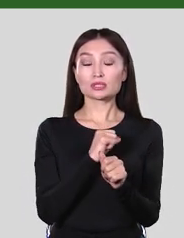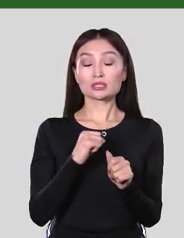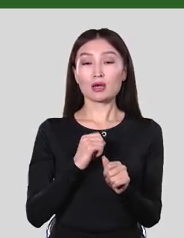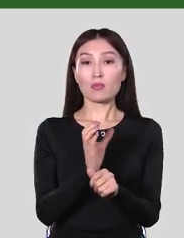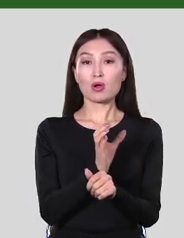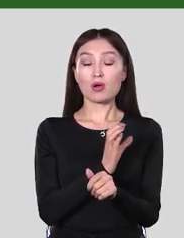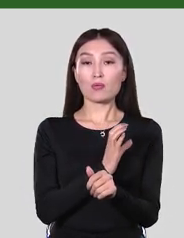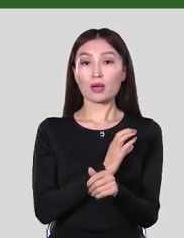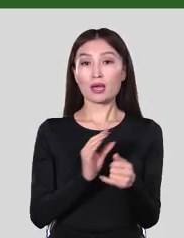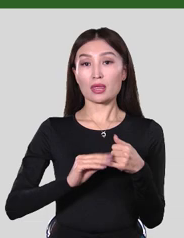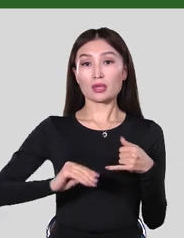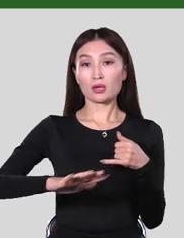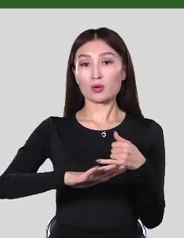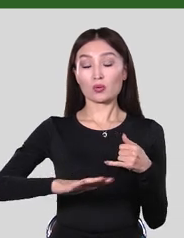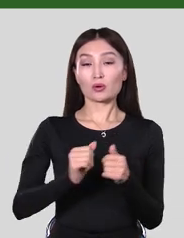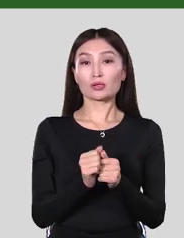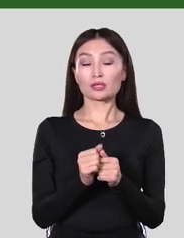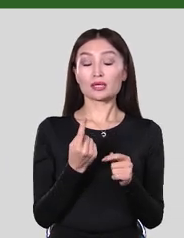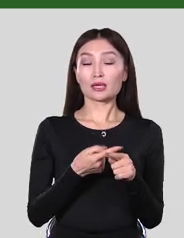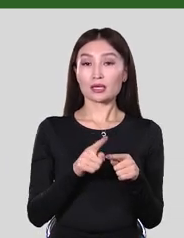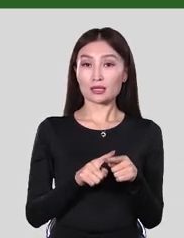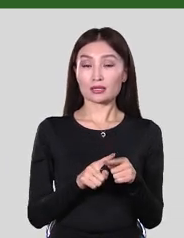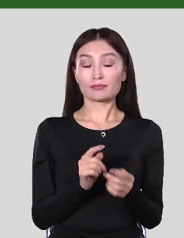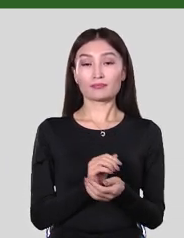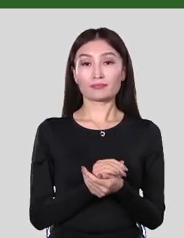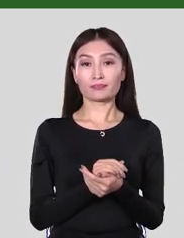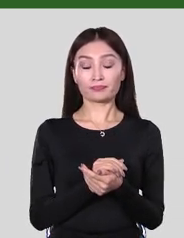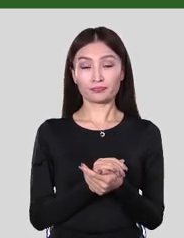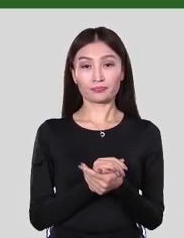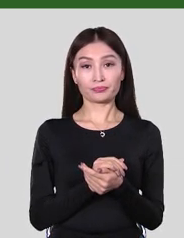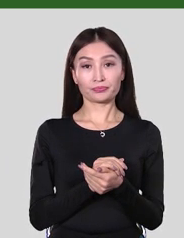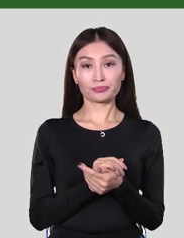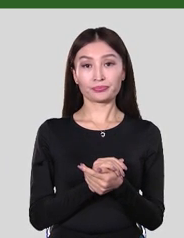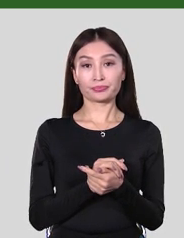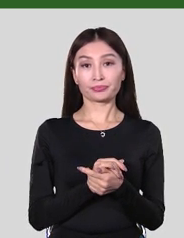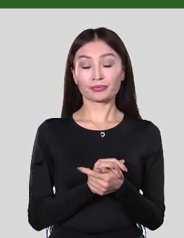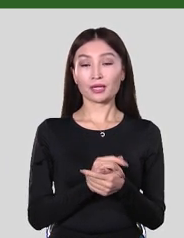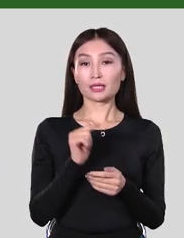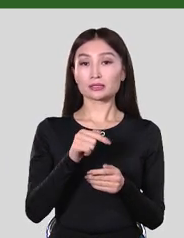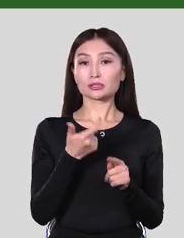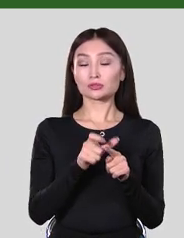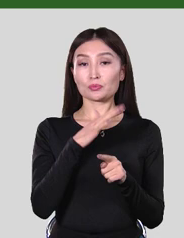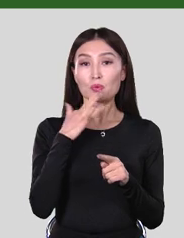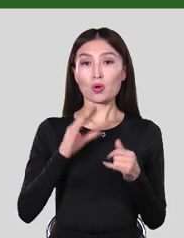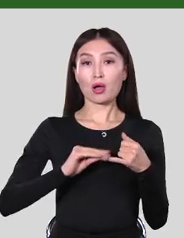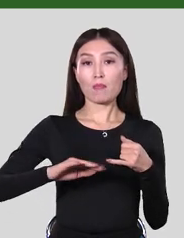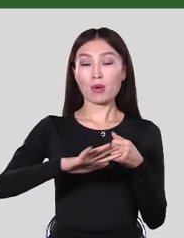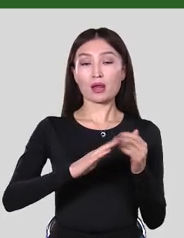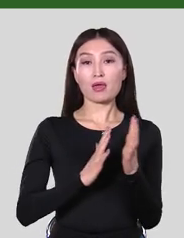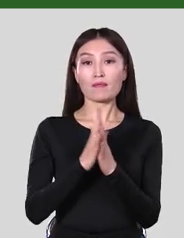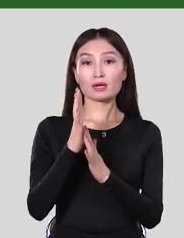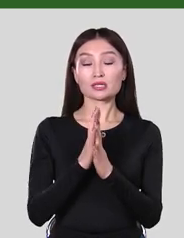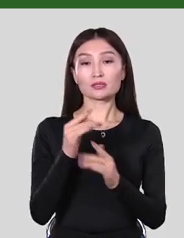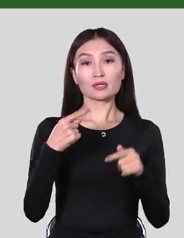плодородные почвы. Пампа в этом отношении не исключение. Здесь много полей, на которых